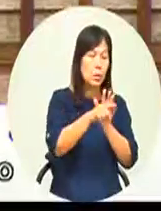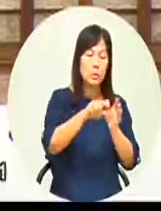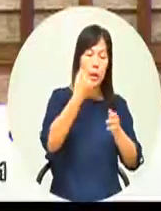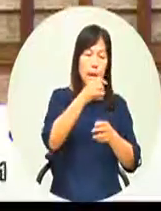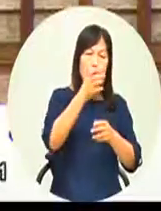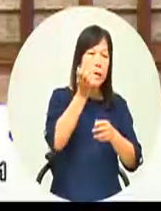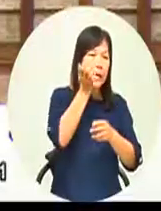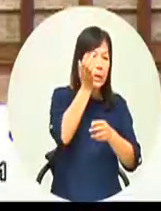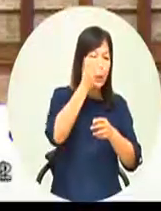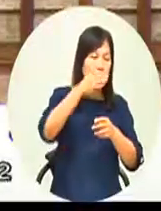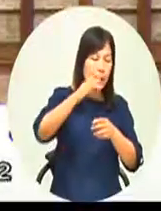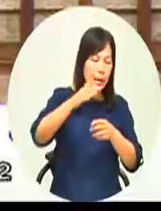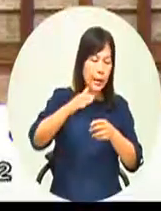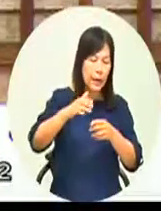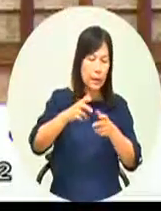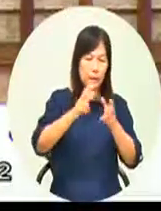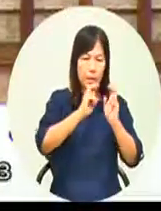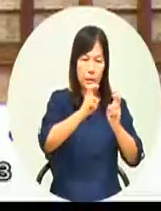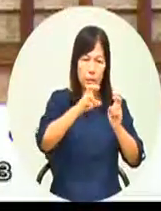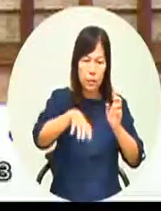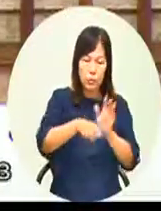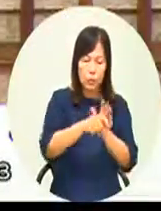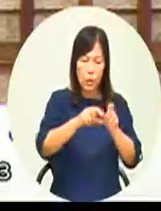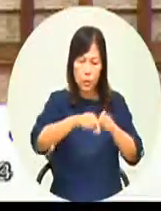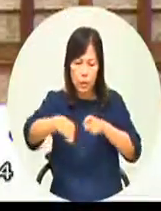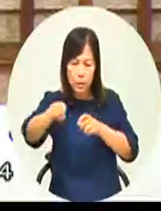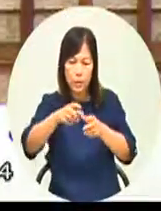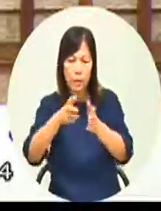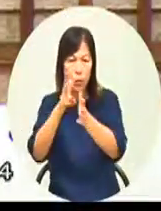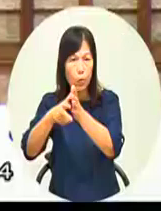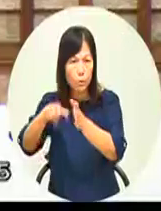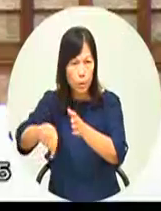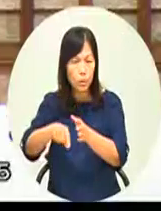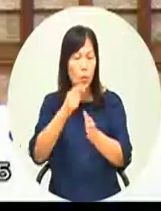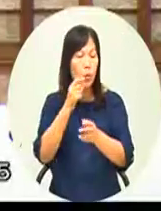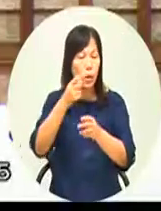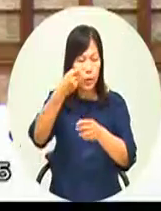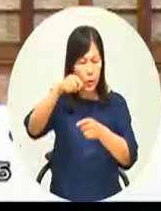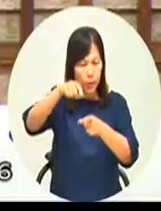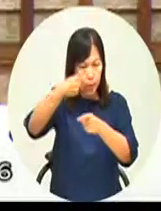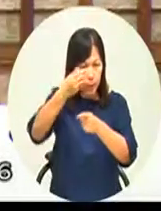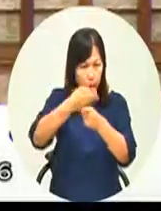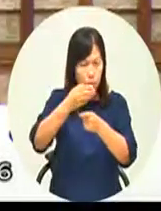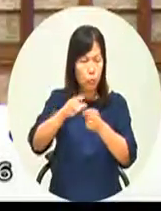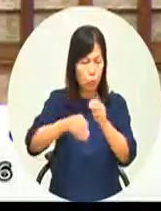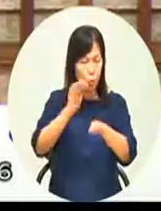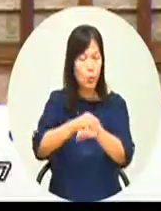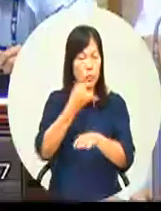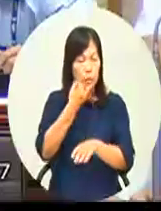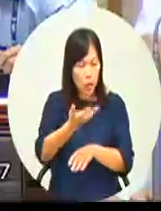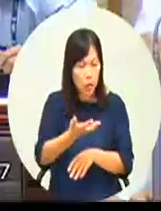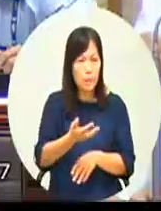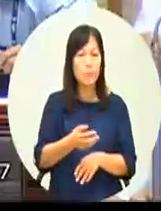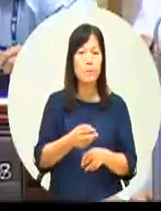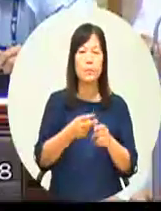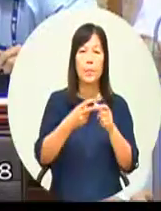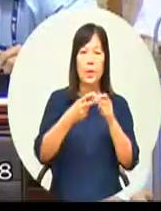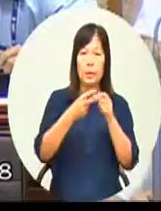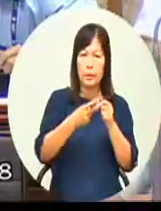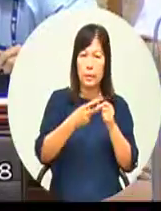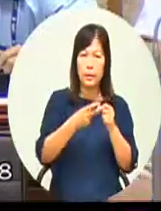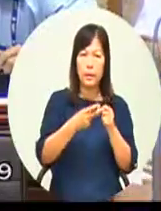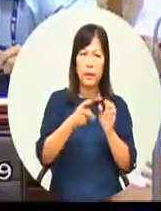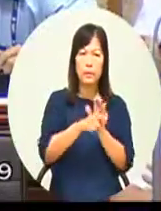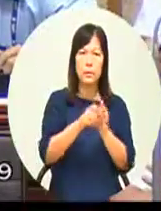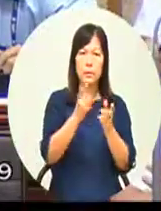捷运站延伸的这部分可以完成？ 对， 109年没问题。OK， 好， 那第二部分、是有关那个我